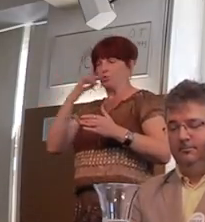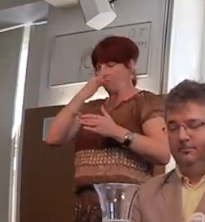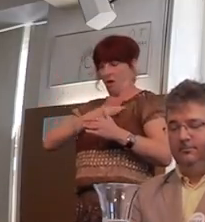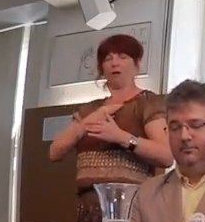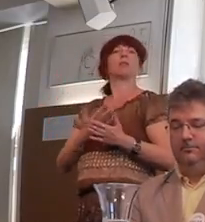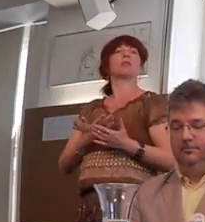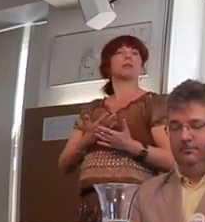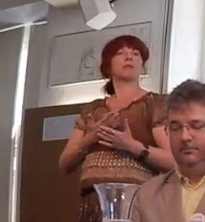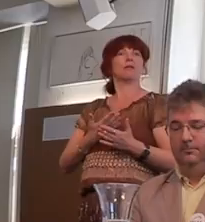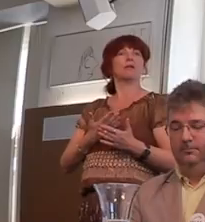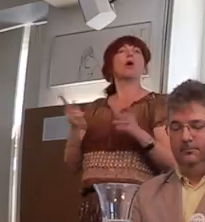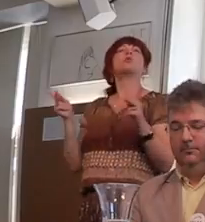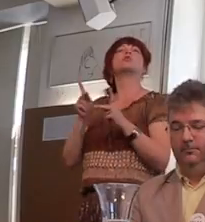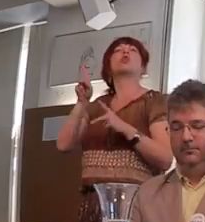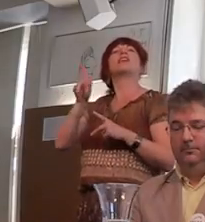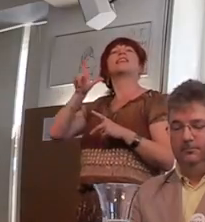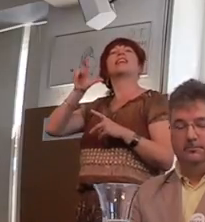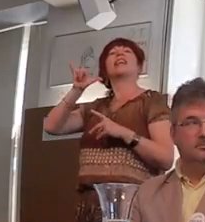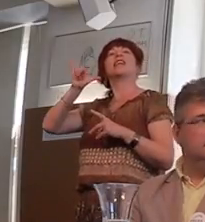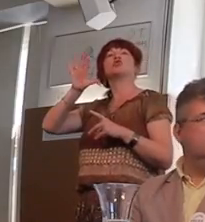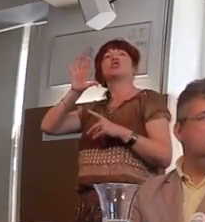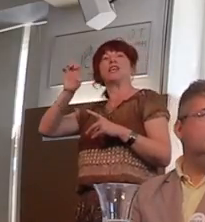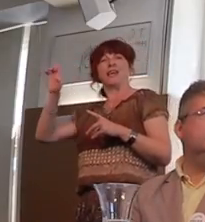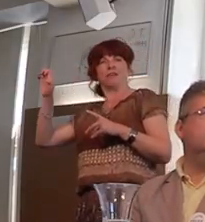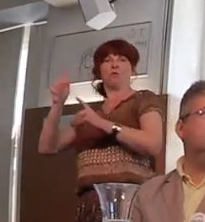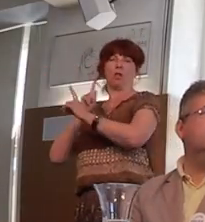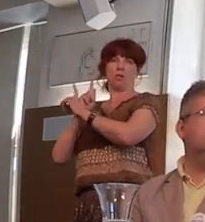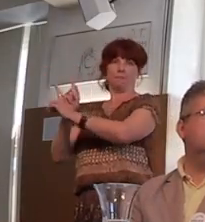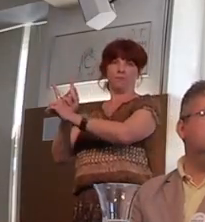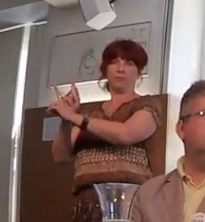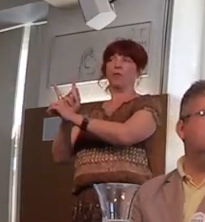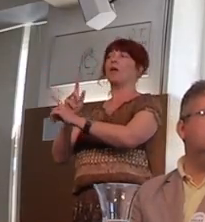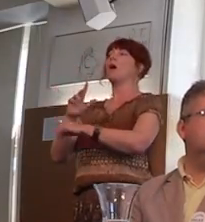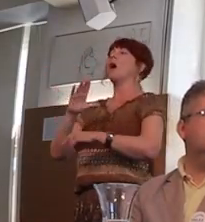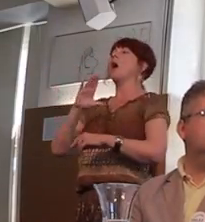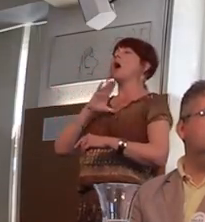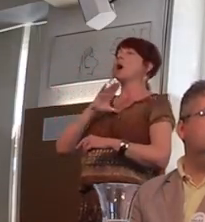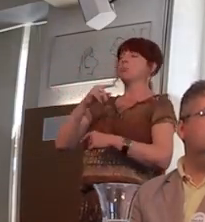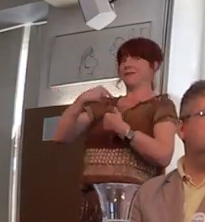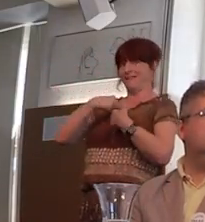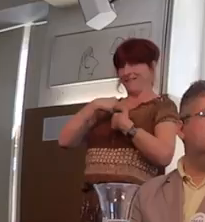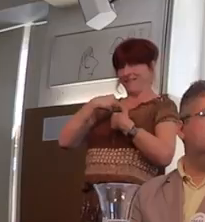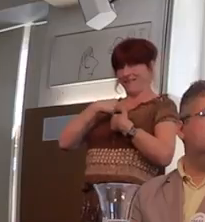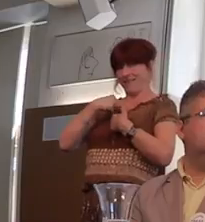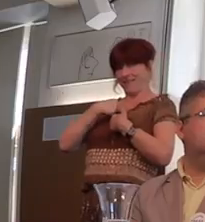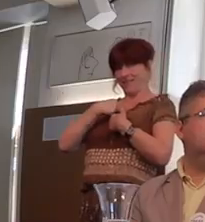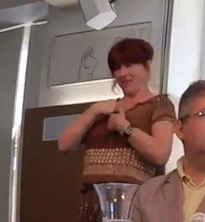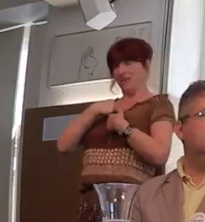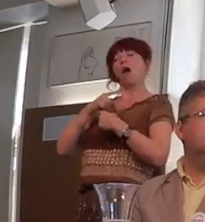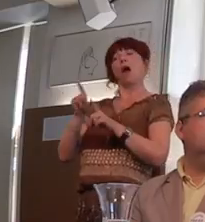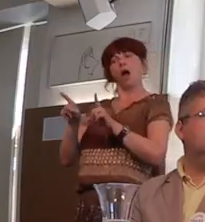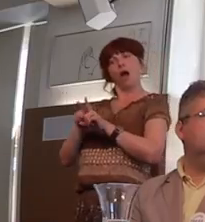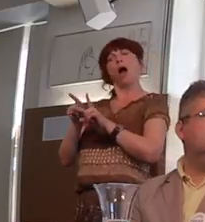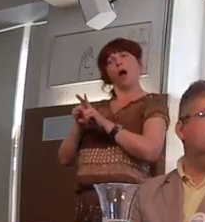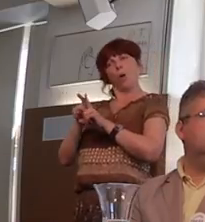dass man nicht in die Klischeefalle tappt. Und ich habe mich aber auch sozusagen der Idee verschrieben,